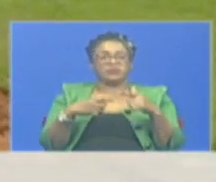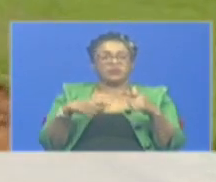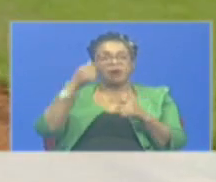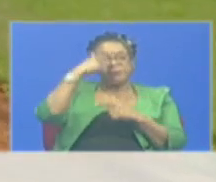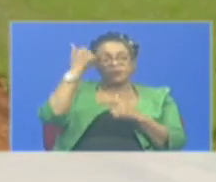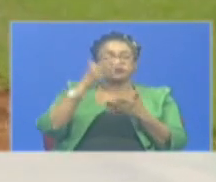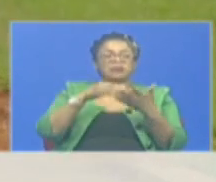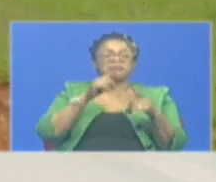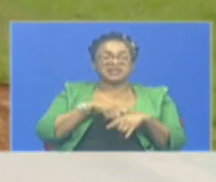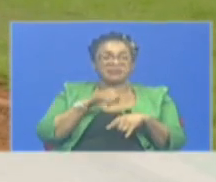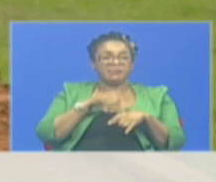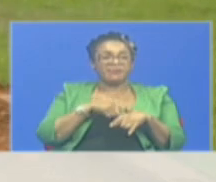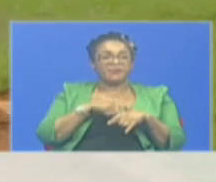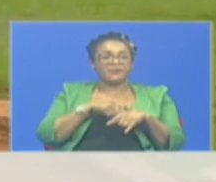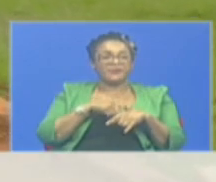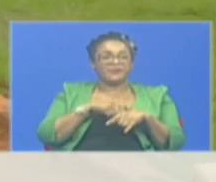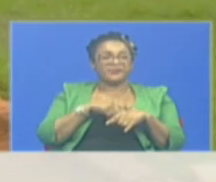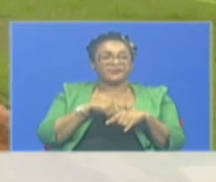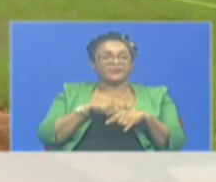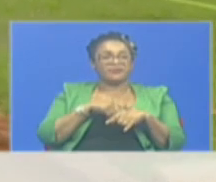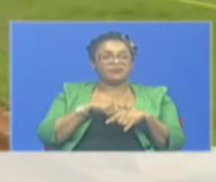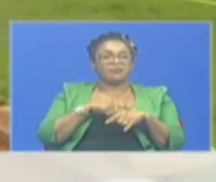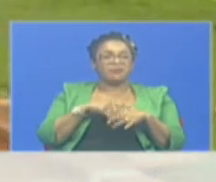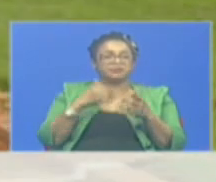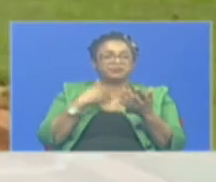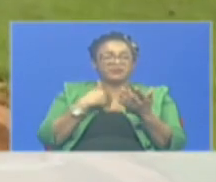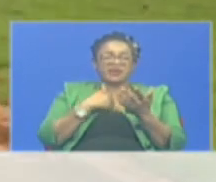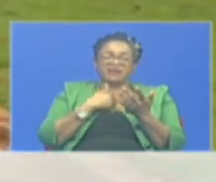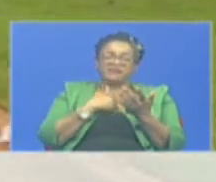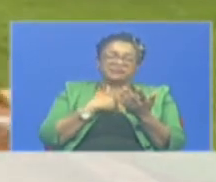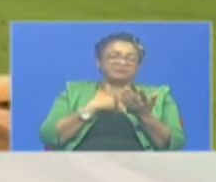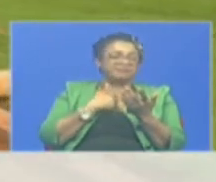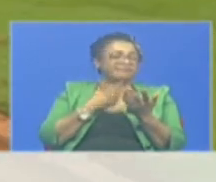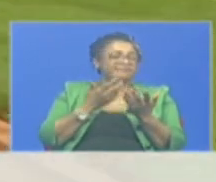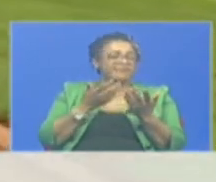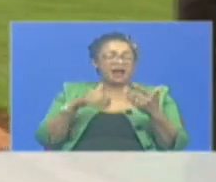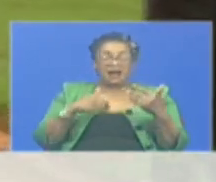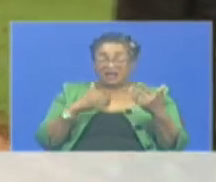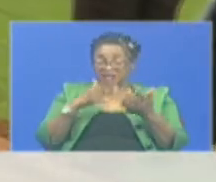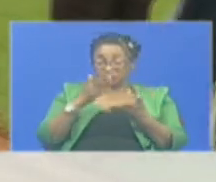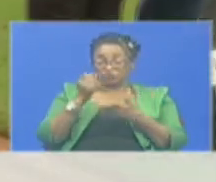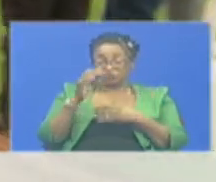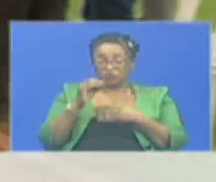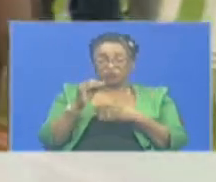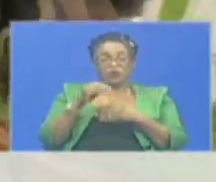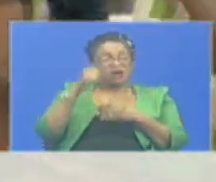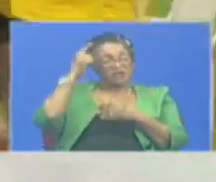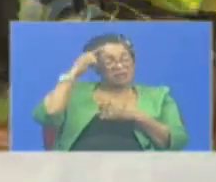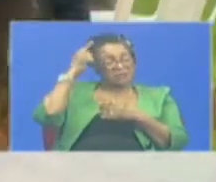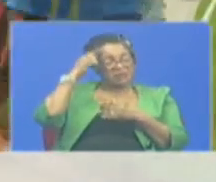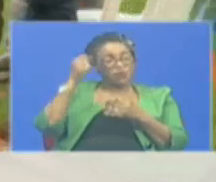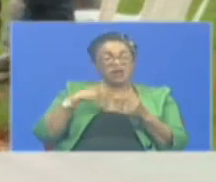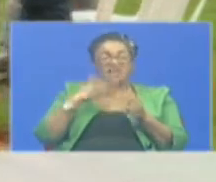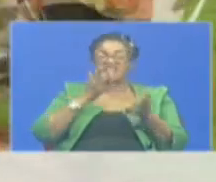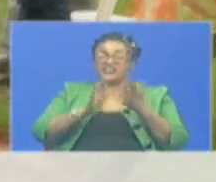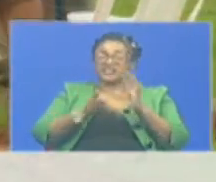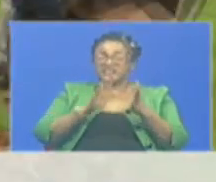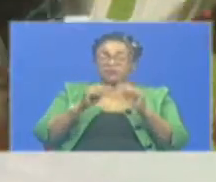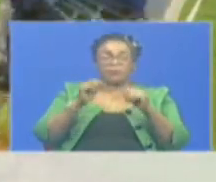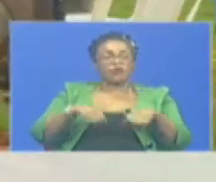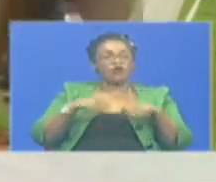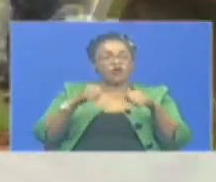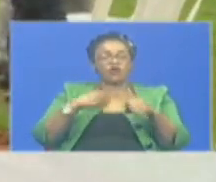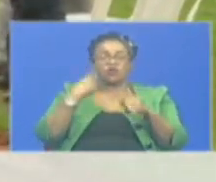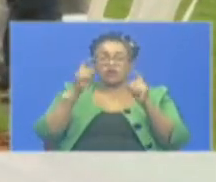sometimes unapata elite athlete ako na something. So ile kitu ningeomba wakumbuke pia kuna wakimbiaji wa ngong ambao wanahitaji chakula,